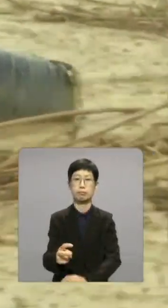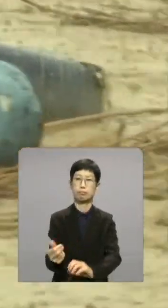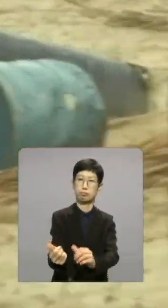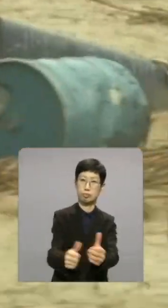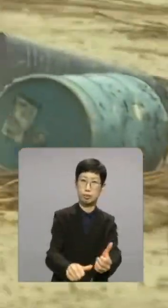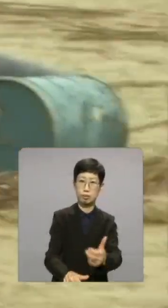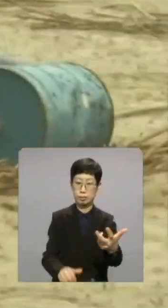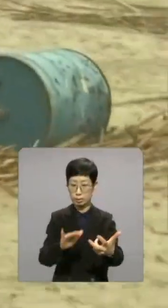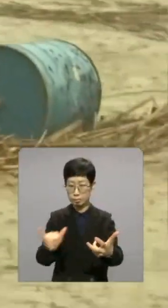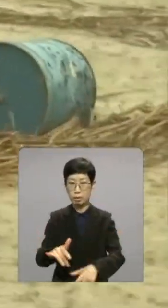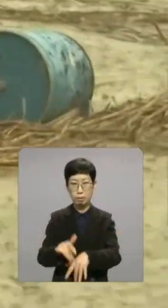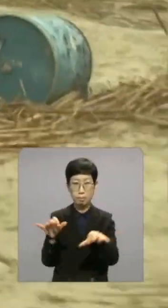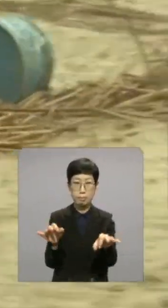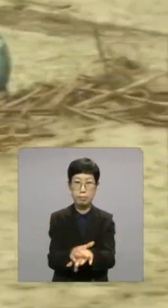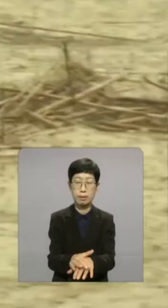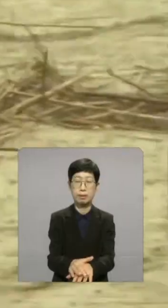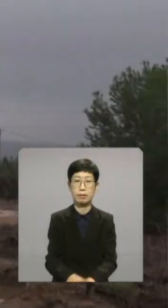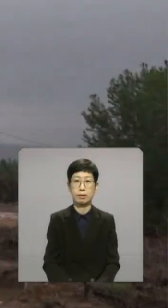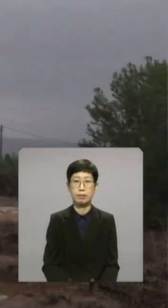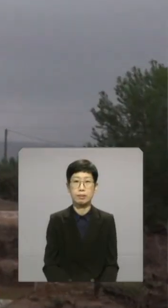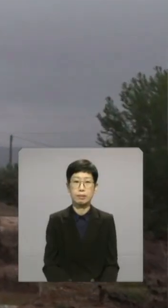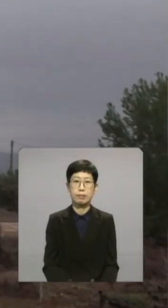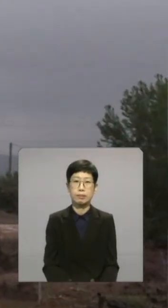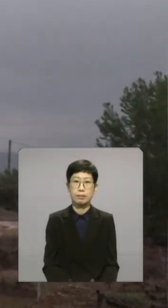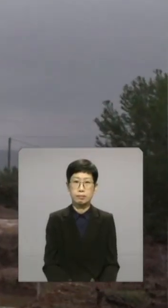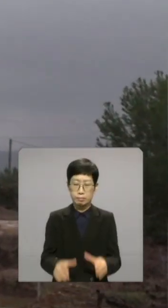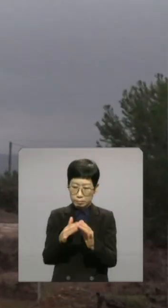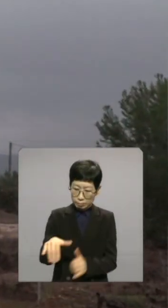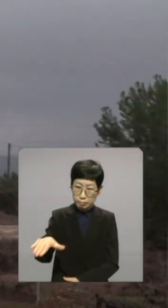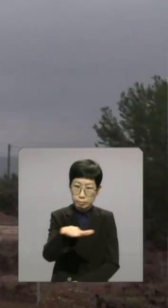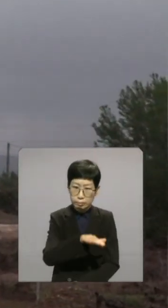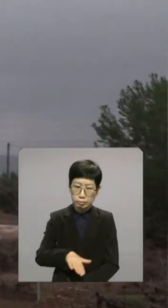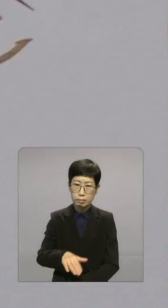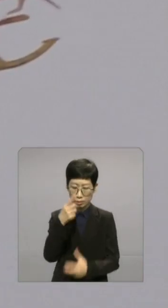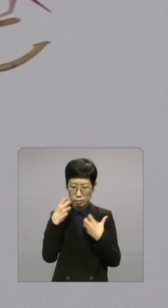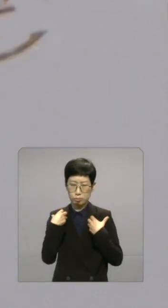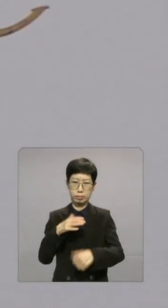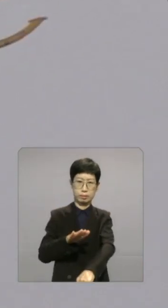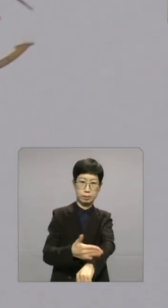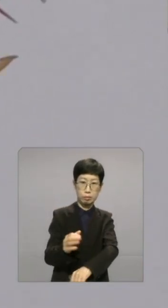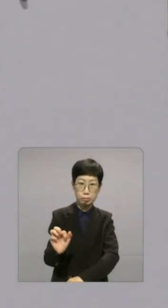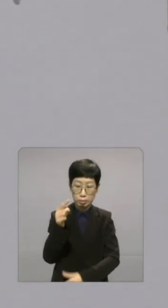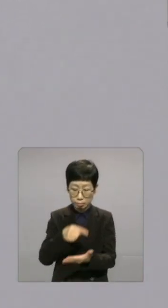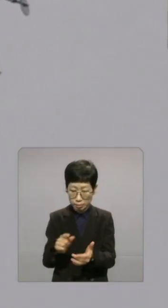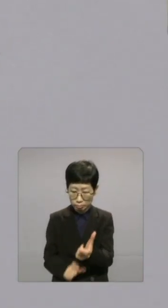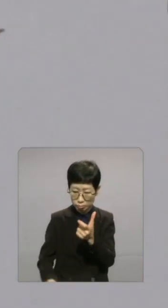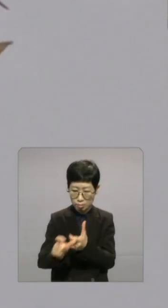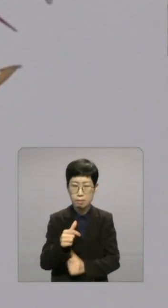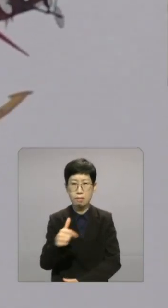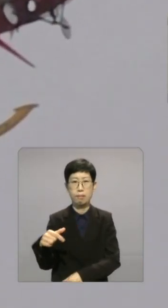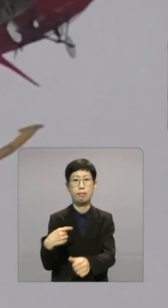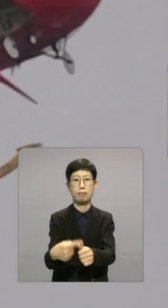숨지고 70여 명이 실종됐습니다. 주민들은 미흡한 정부의 대처가 피해를 가중시켰다고